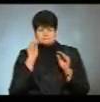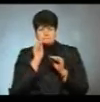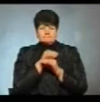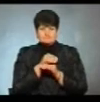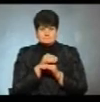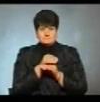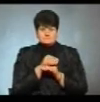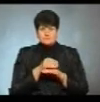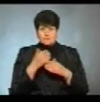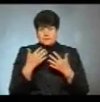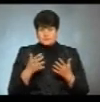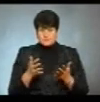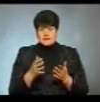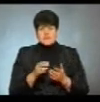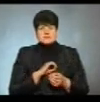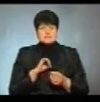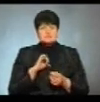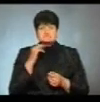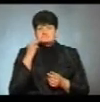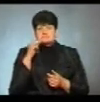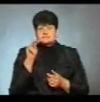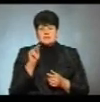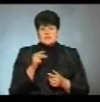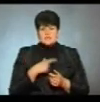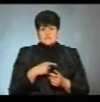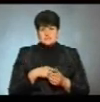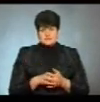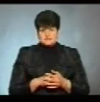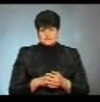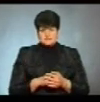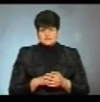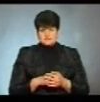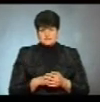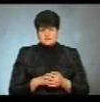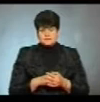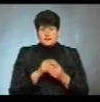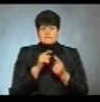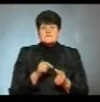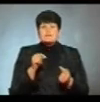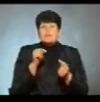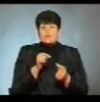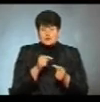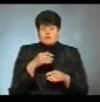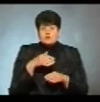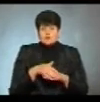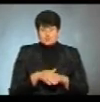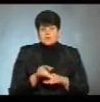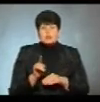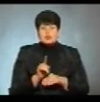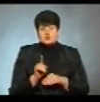і дофантазував найідеальніший для себе сценарій. Відповідно, ви ж розумієте, що